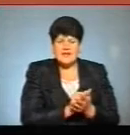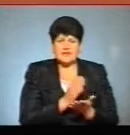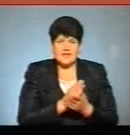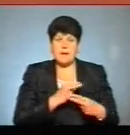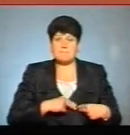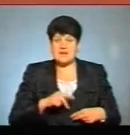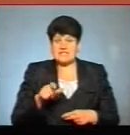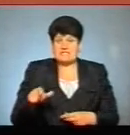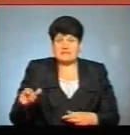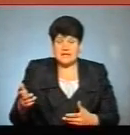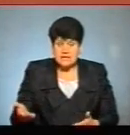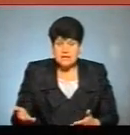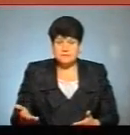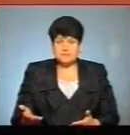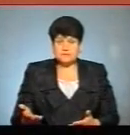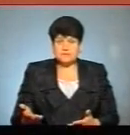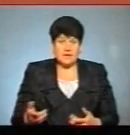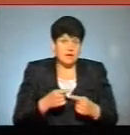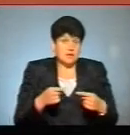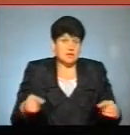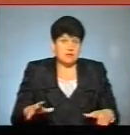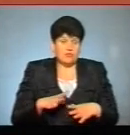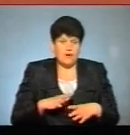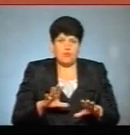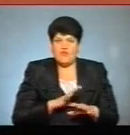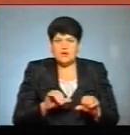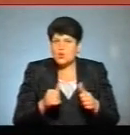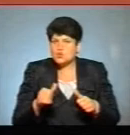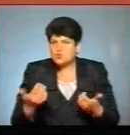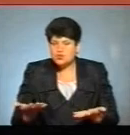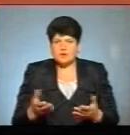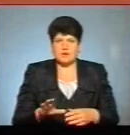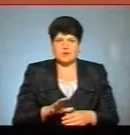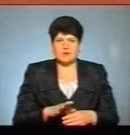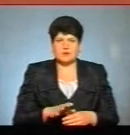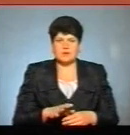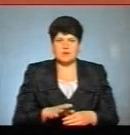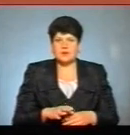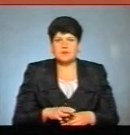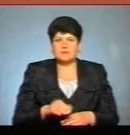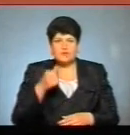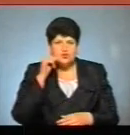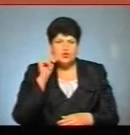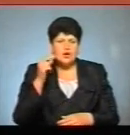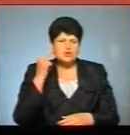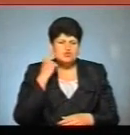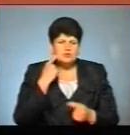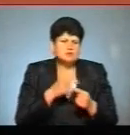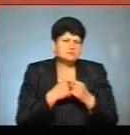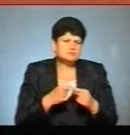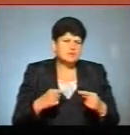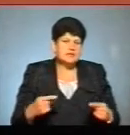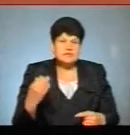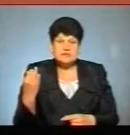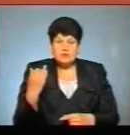працівники, в яких на, ну, всяке буває, бувають розлучені. Бувають нерозлучені. Ми вчора чули кучу історій, і я взагалі